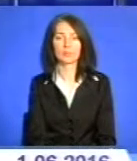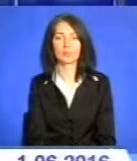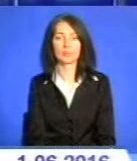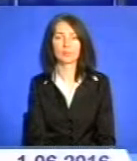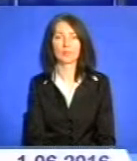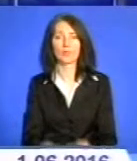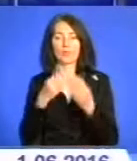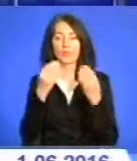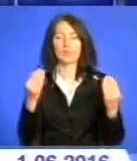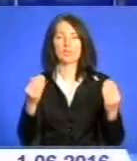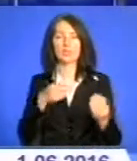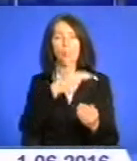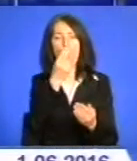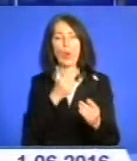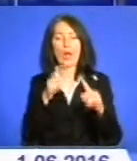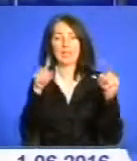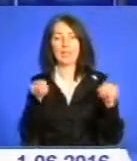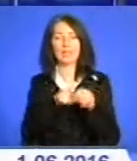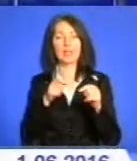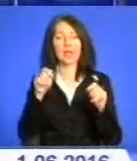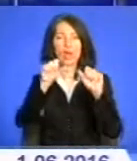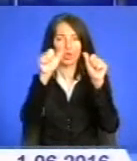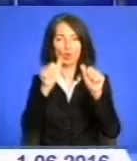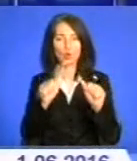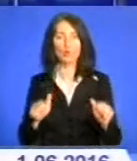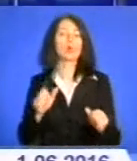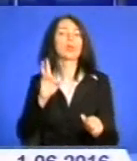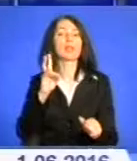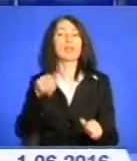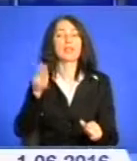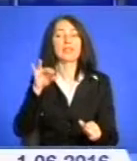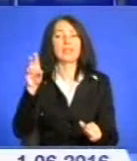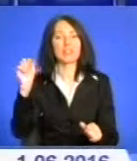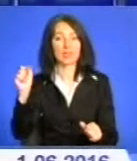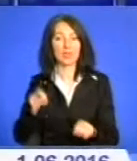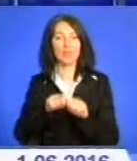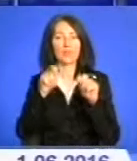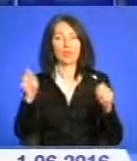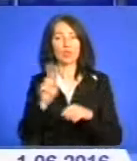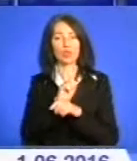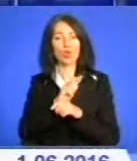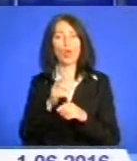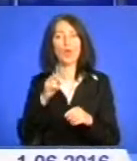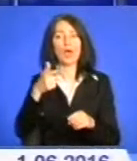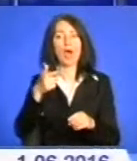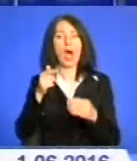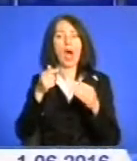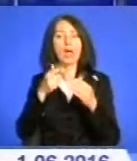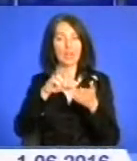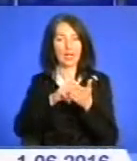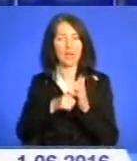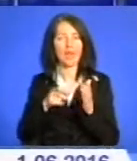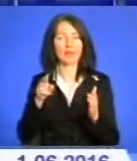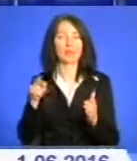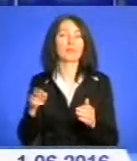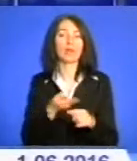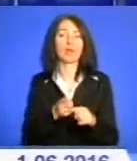Виставку картин і скульптур Наталії Дідик відкрили у Тернополі в галереї «Бункер Мус». Усі експонати відтворюють жіночу сутність. Більше у